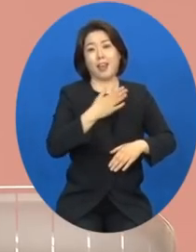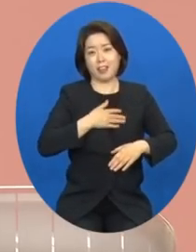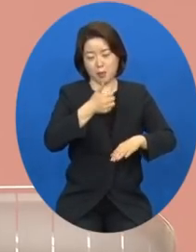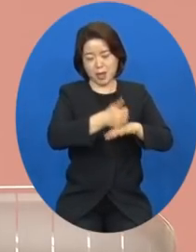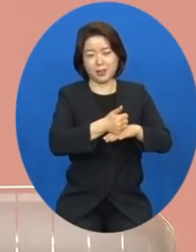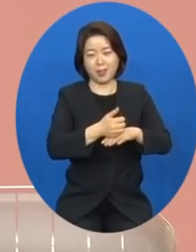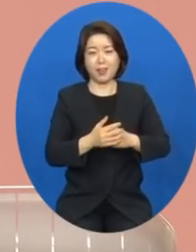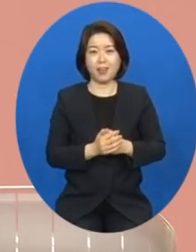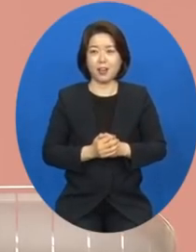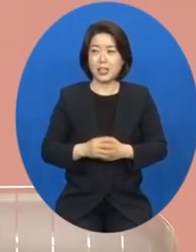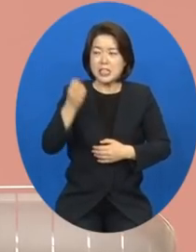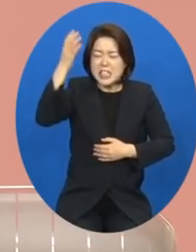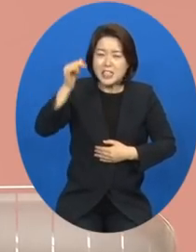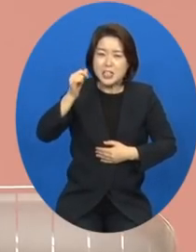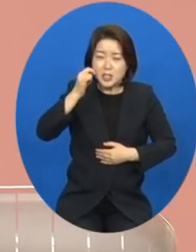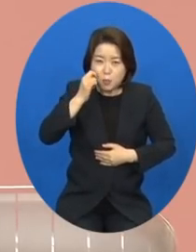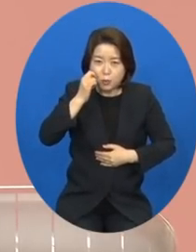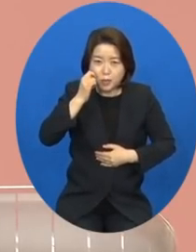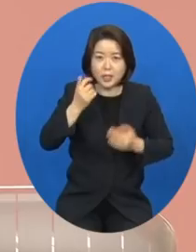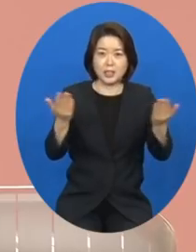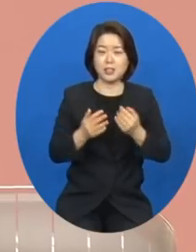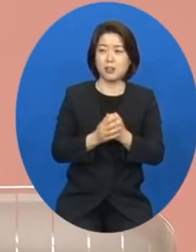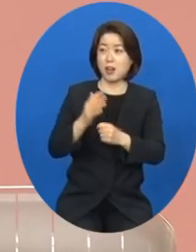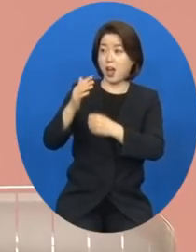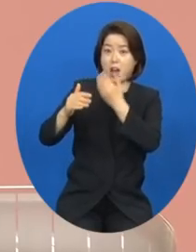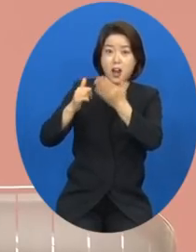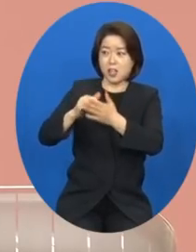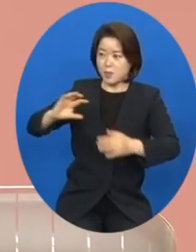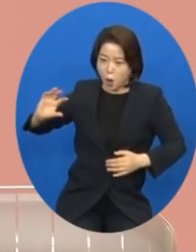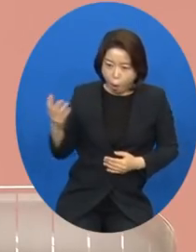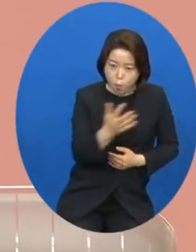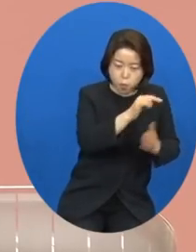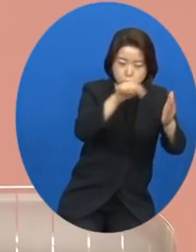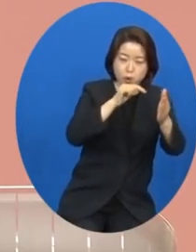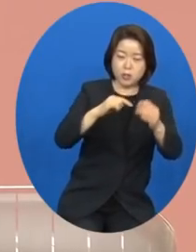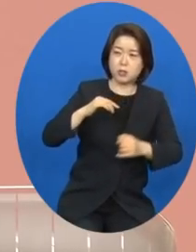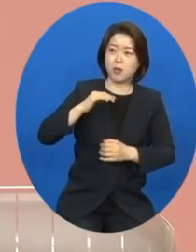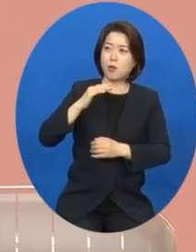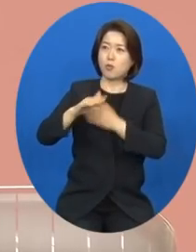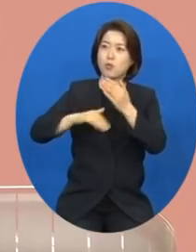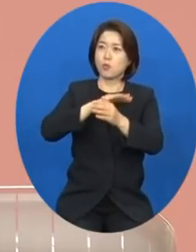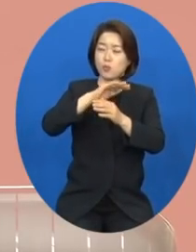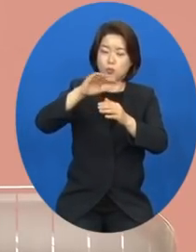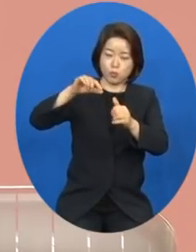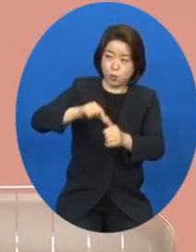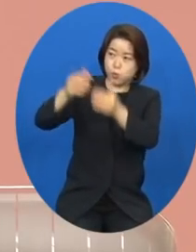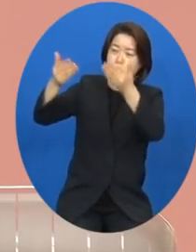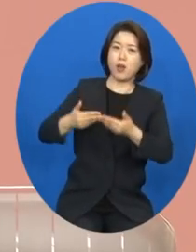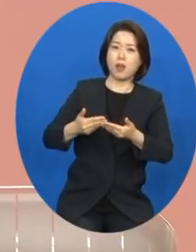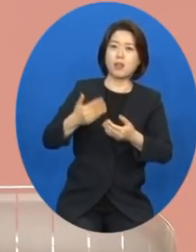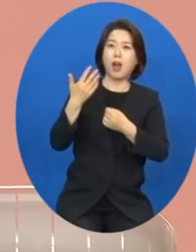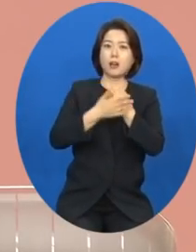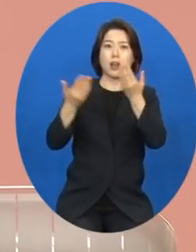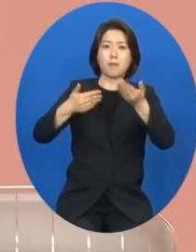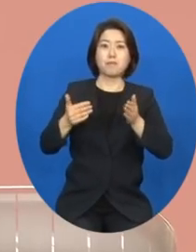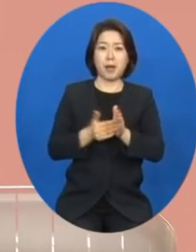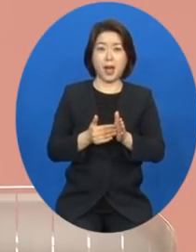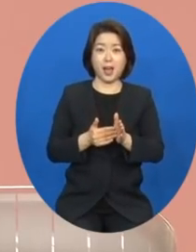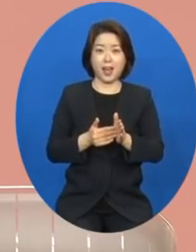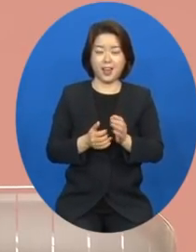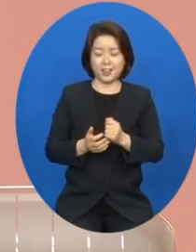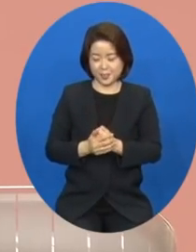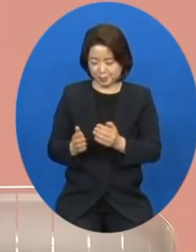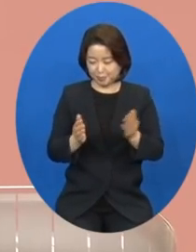그 사건을 하나님이 우리를 허 토네이도 에서 건져 쉬웠다 라는 그 은혜를 받게 된 겁니다 또 얼마전에 이제 가정에서